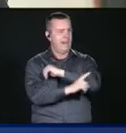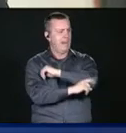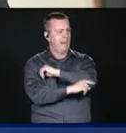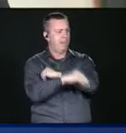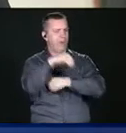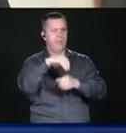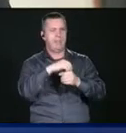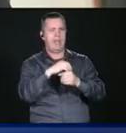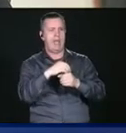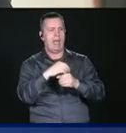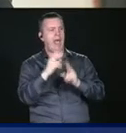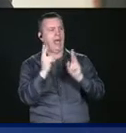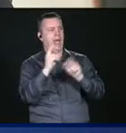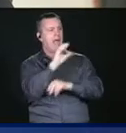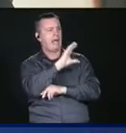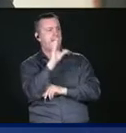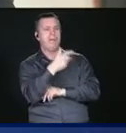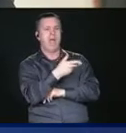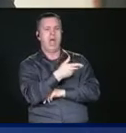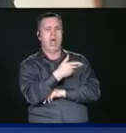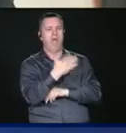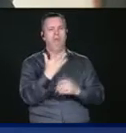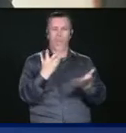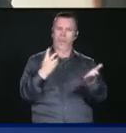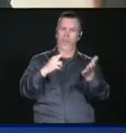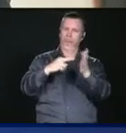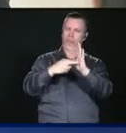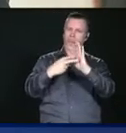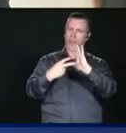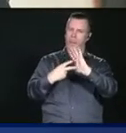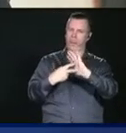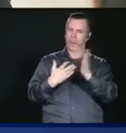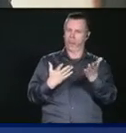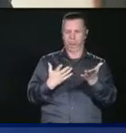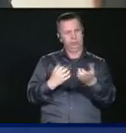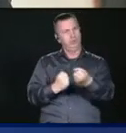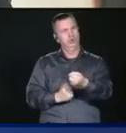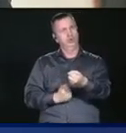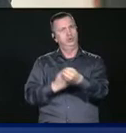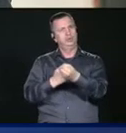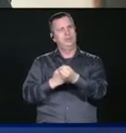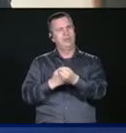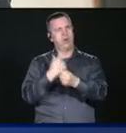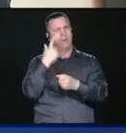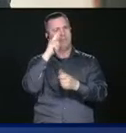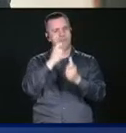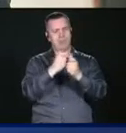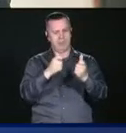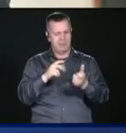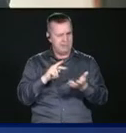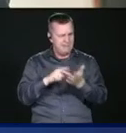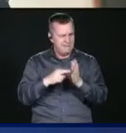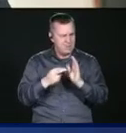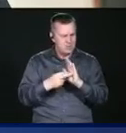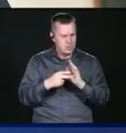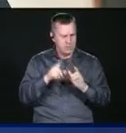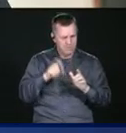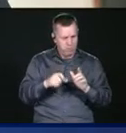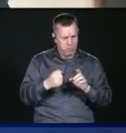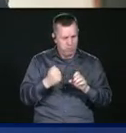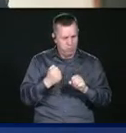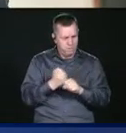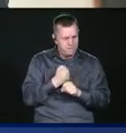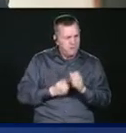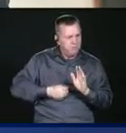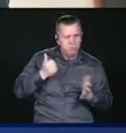Canada, qu'est-ce que ça dit sur la subvention pour entreprises? Est-ce qu'il faut en faire davantage?